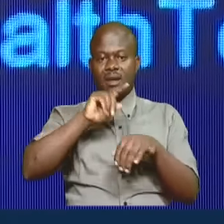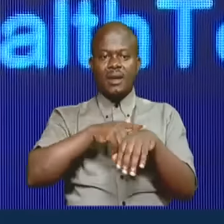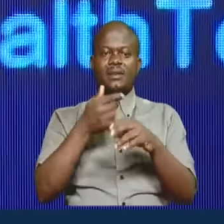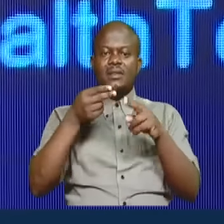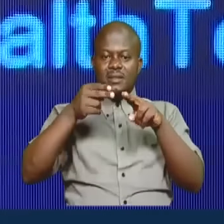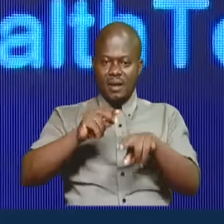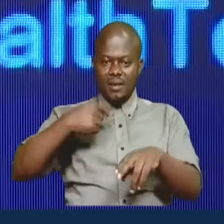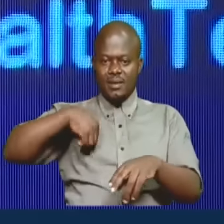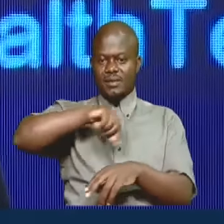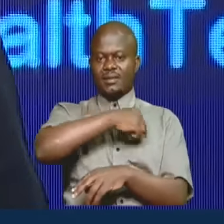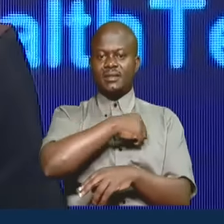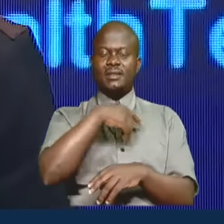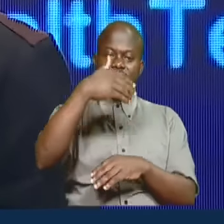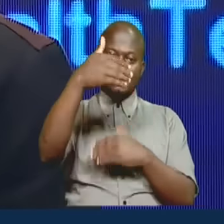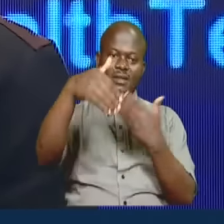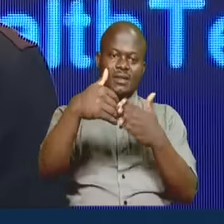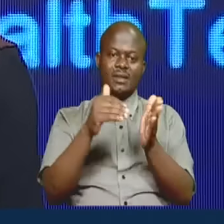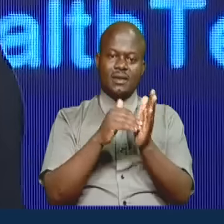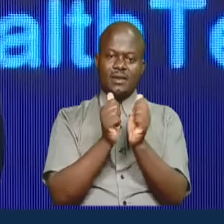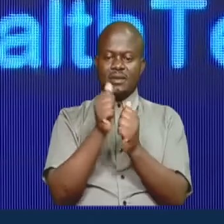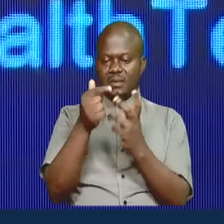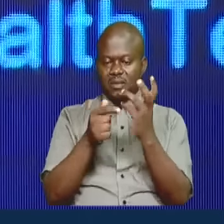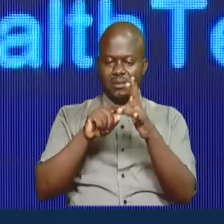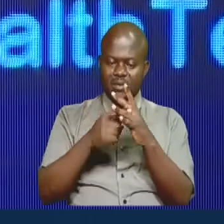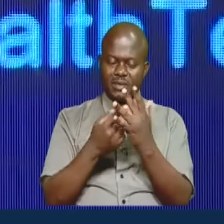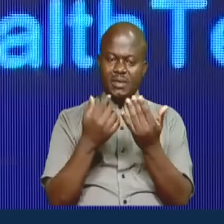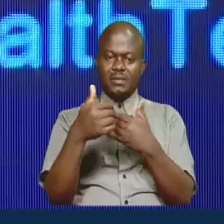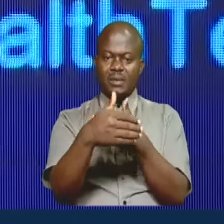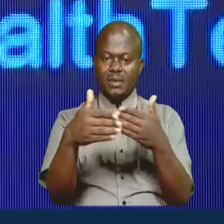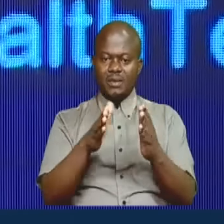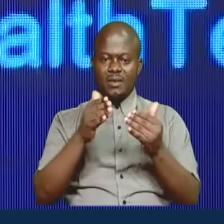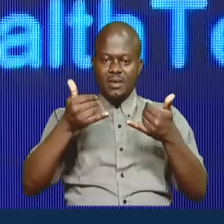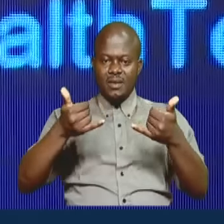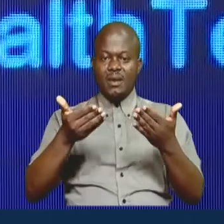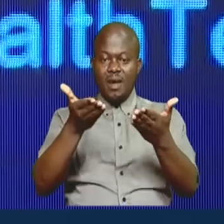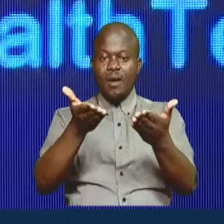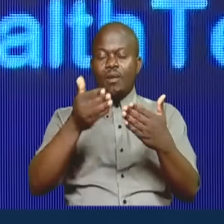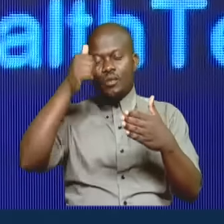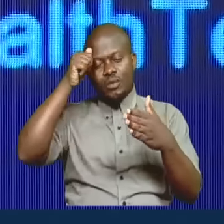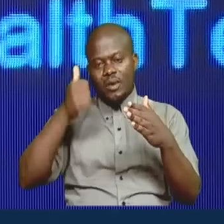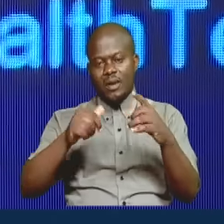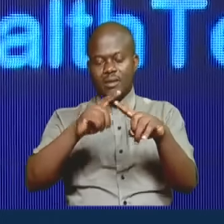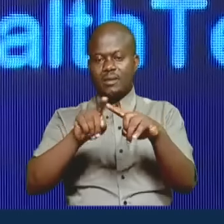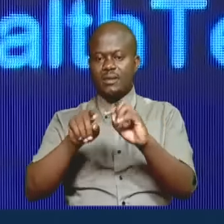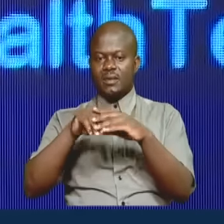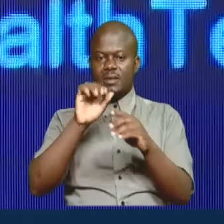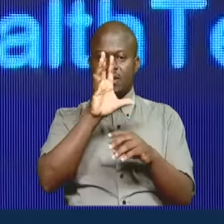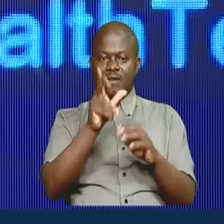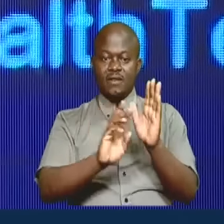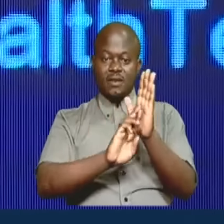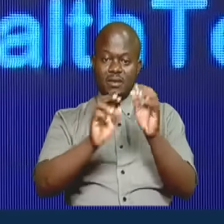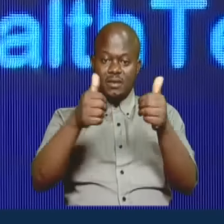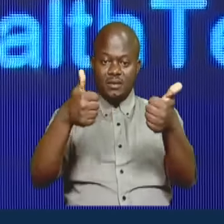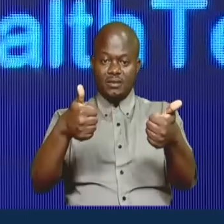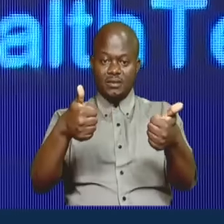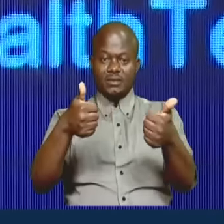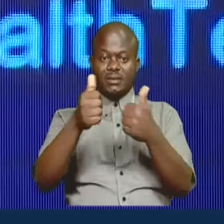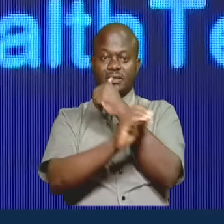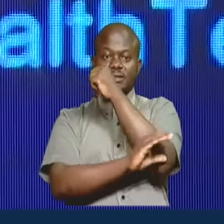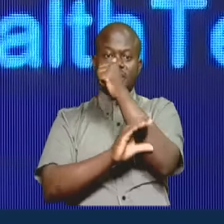kibi cyacu kandi ibyo nibikwiye guhera muri iki cyumba aho impano zitandukanye za Afurika zihagarariye neza